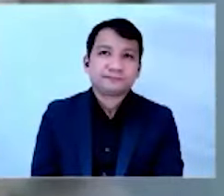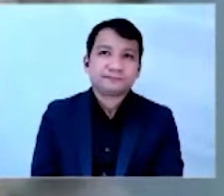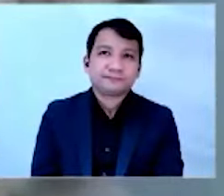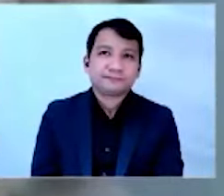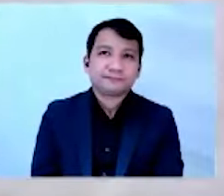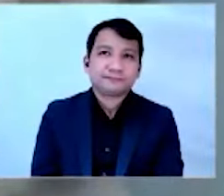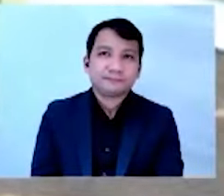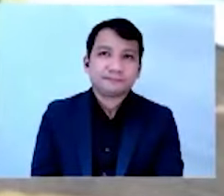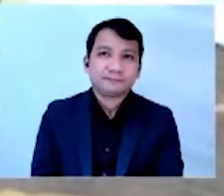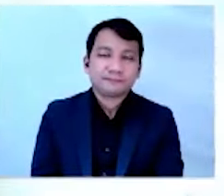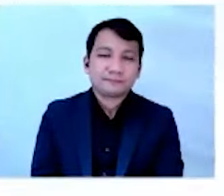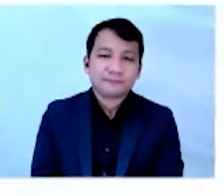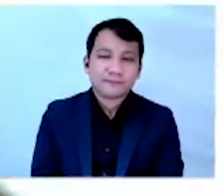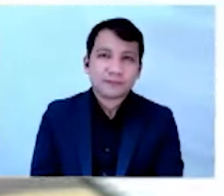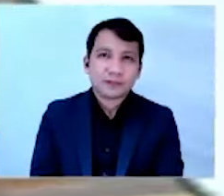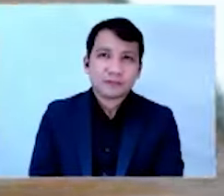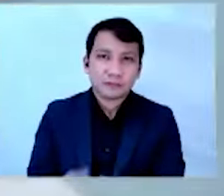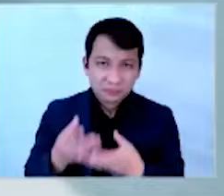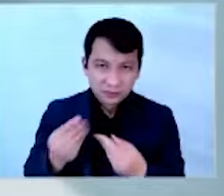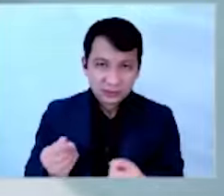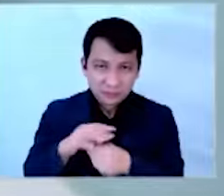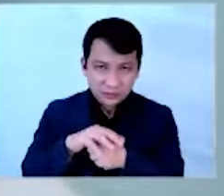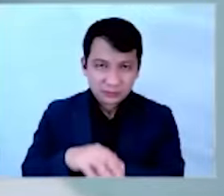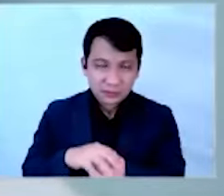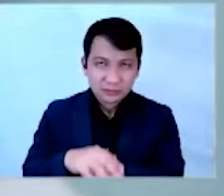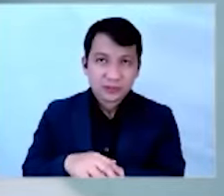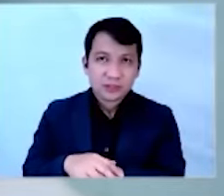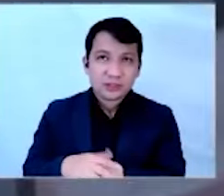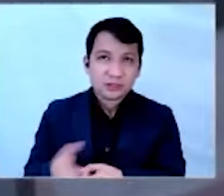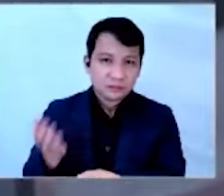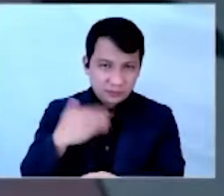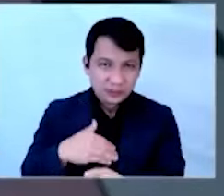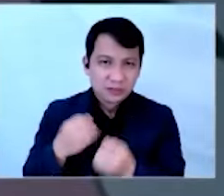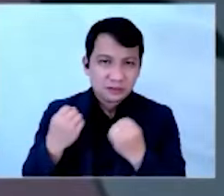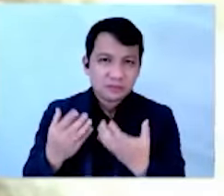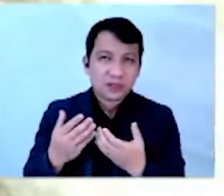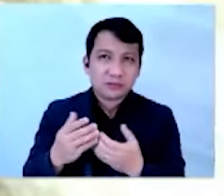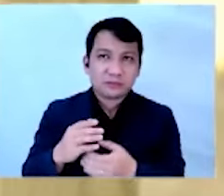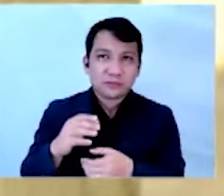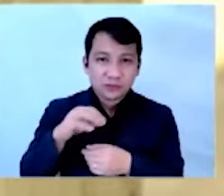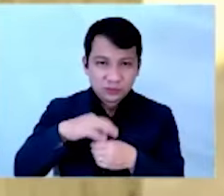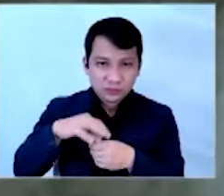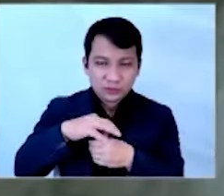Stress reliever ba kamo? Tara, dayo tayo sa cafe na maraming pusa.